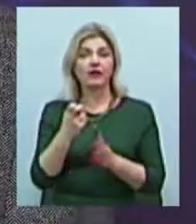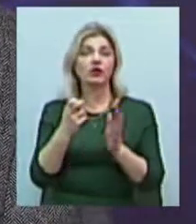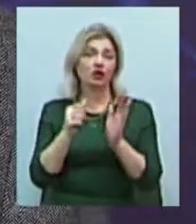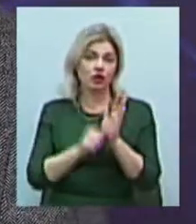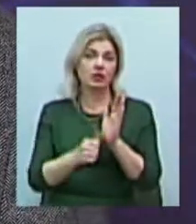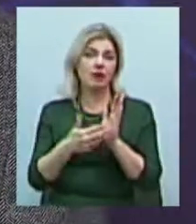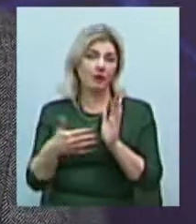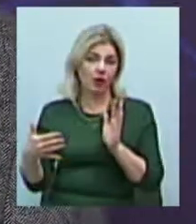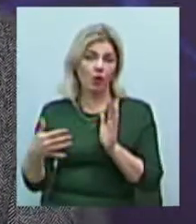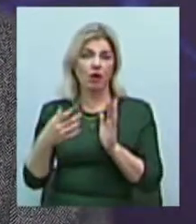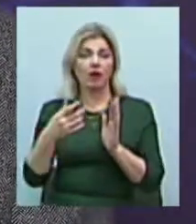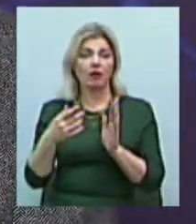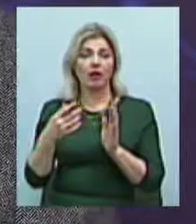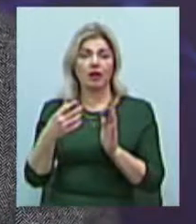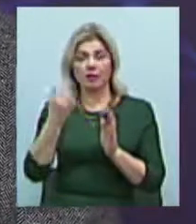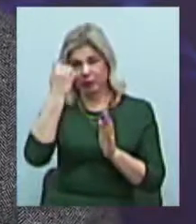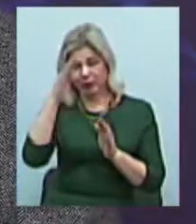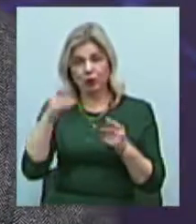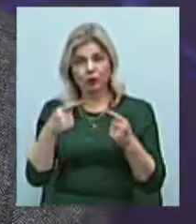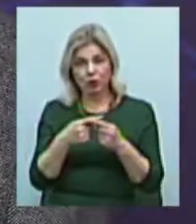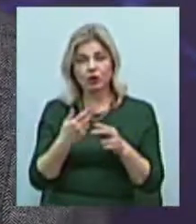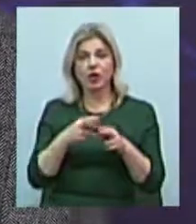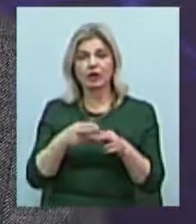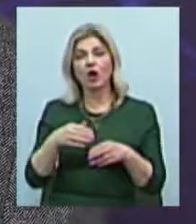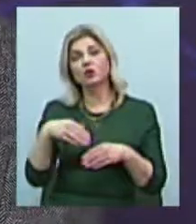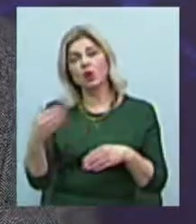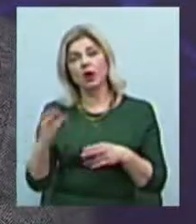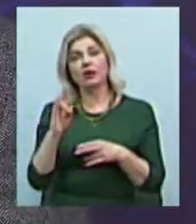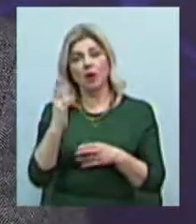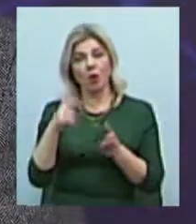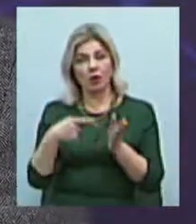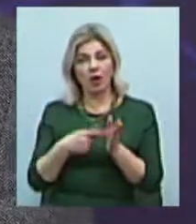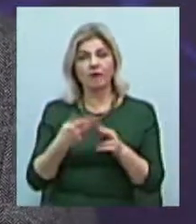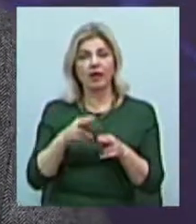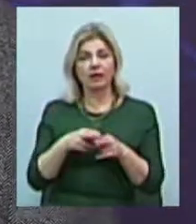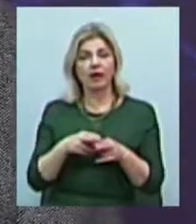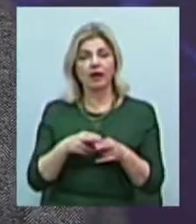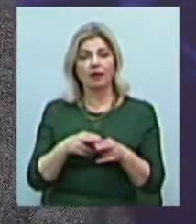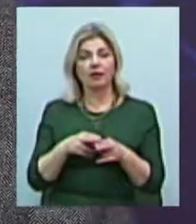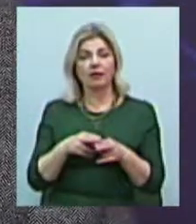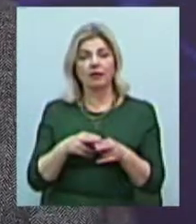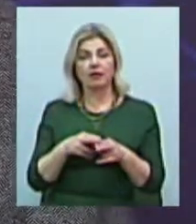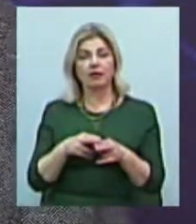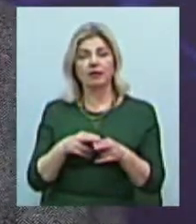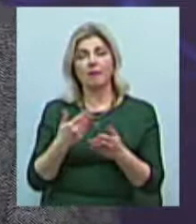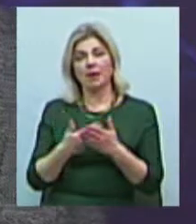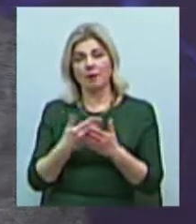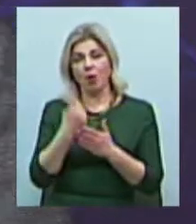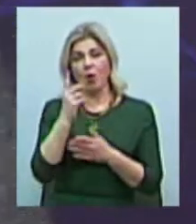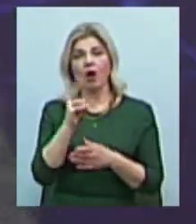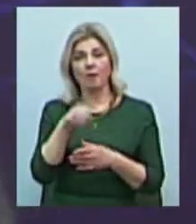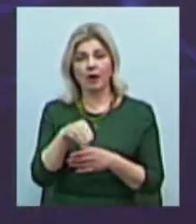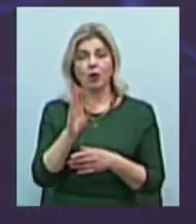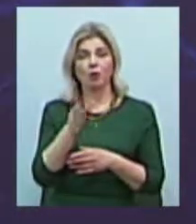1 мільярд 200 з чимось мільйонів, там не пам'ятаю точно, це в сторону Миколаєва. Тобто це за Водіна-Лоріна, вважайте, що приблизно 1 кілометр